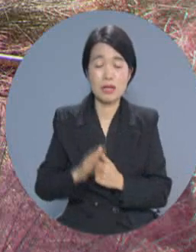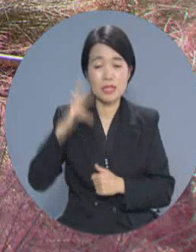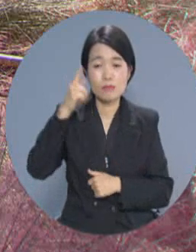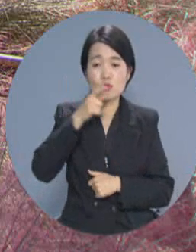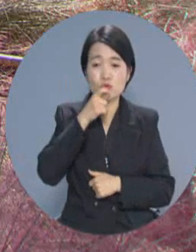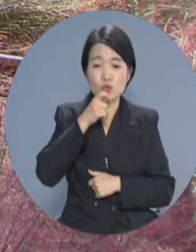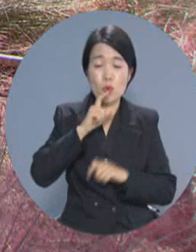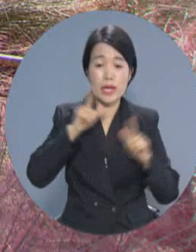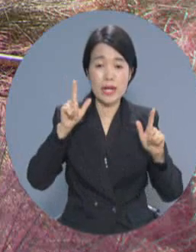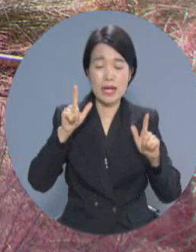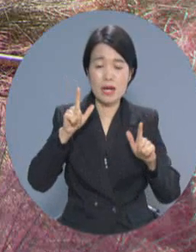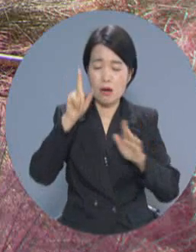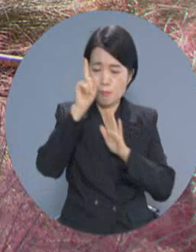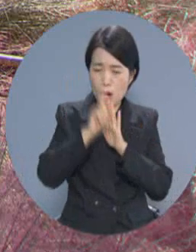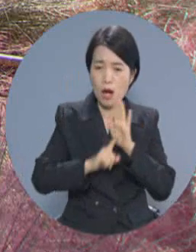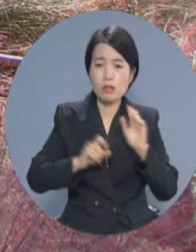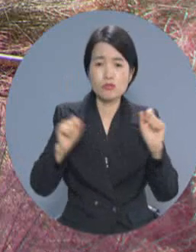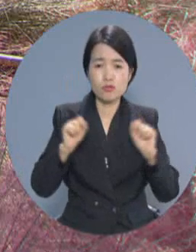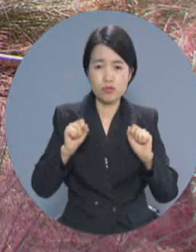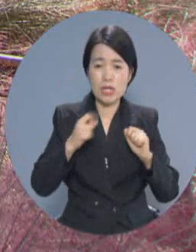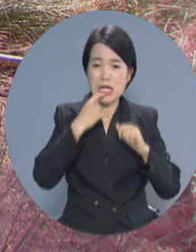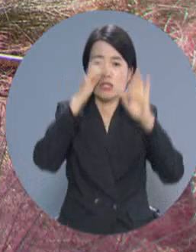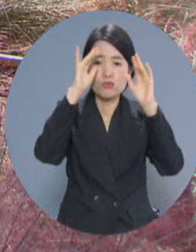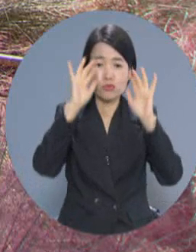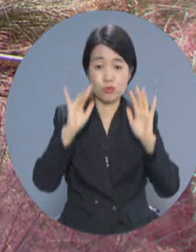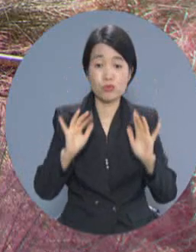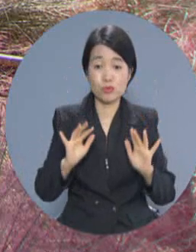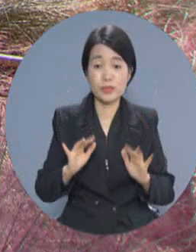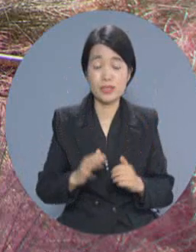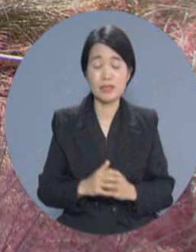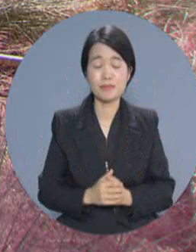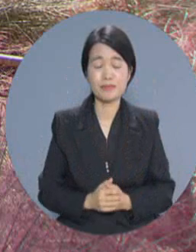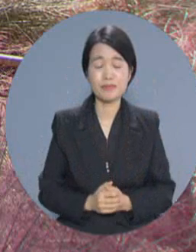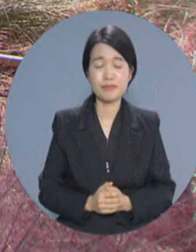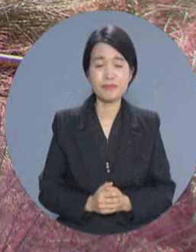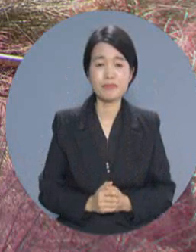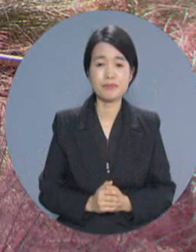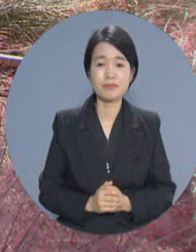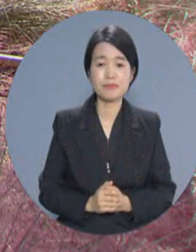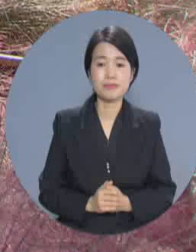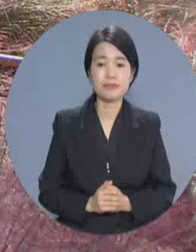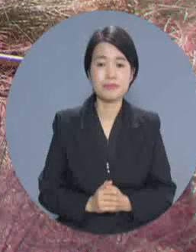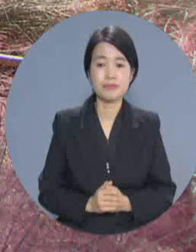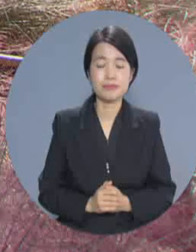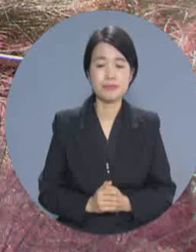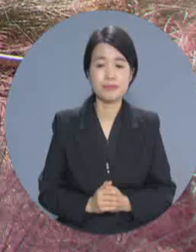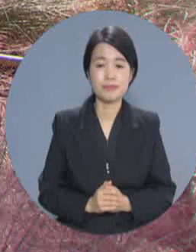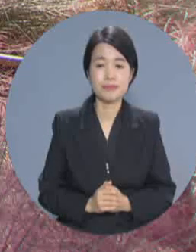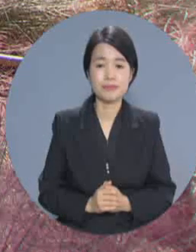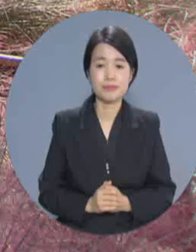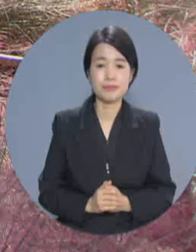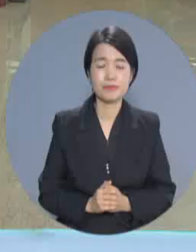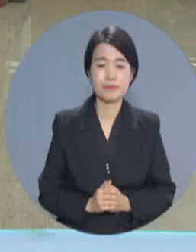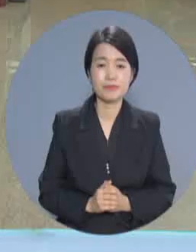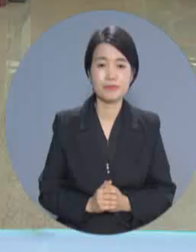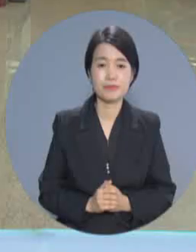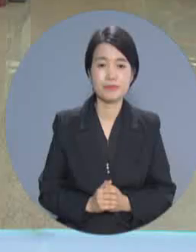주 수요일에는 급격히 추워지면서 눈 소식이 들어있습니다. 지금까지 생활포커스 송유라였습니다.